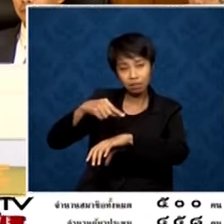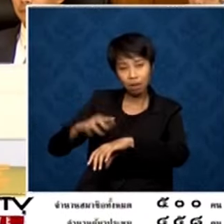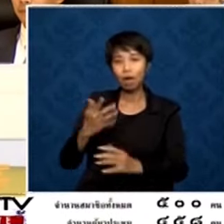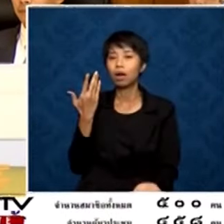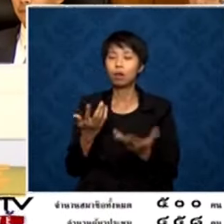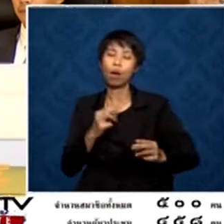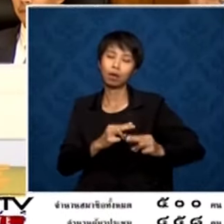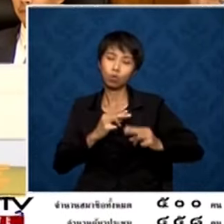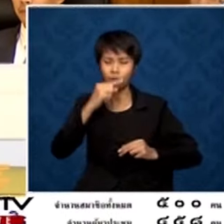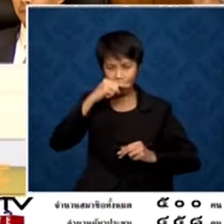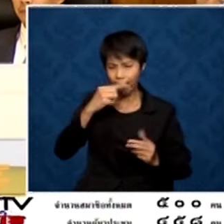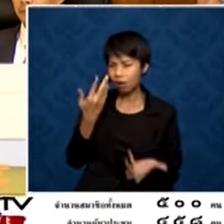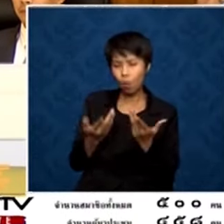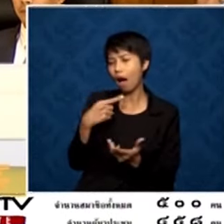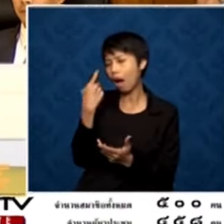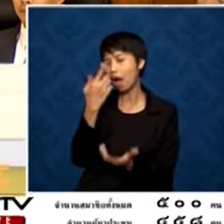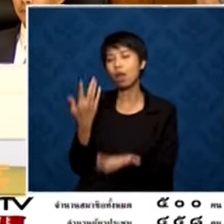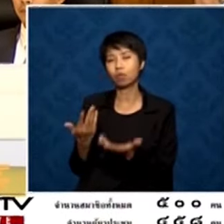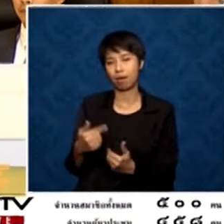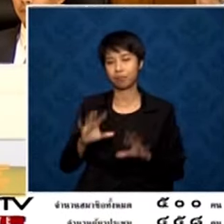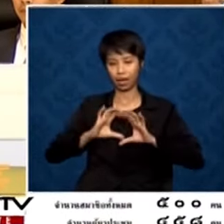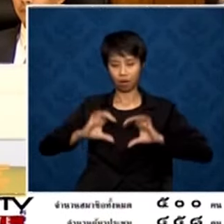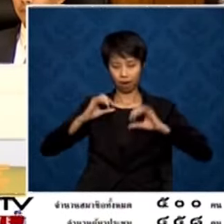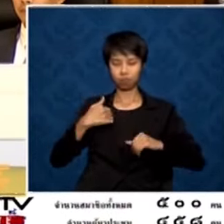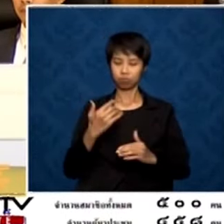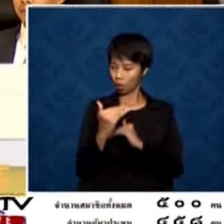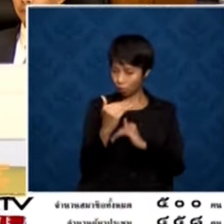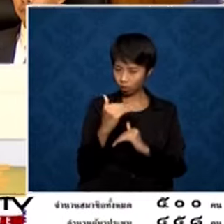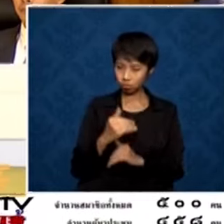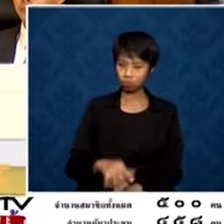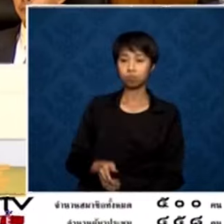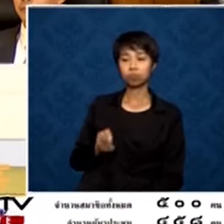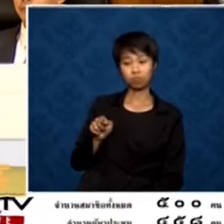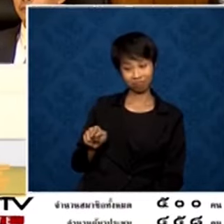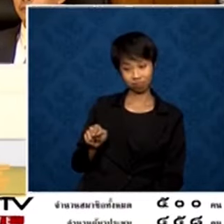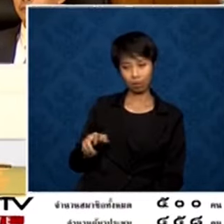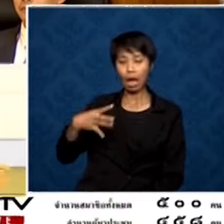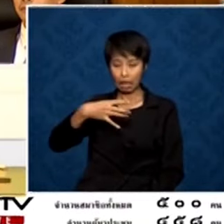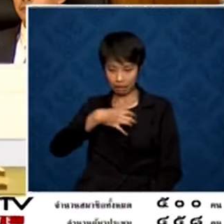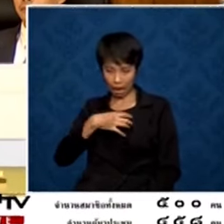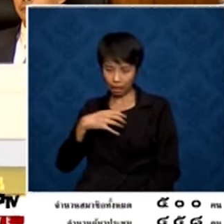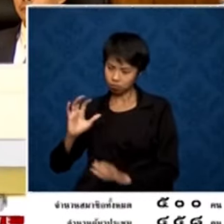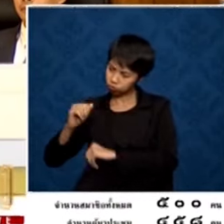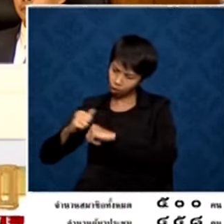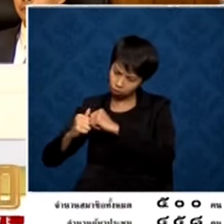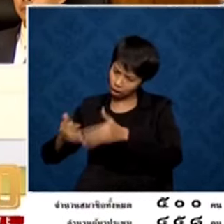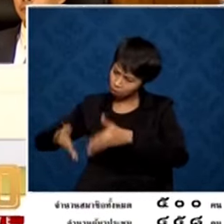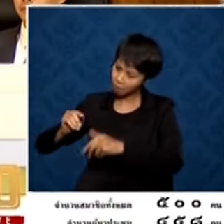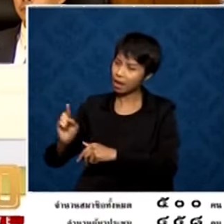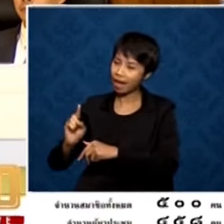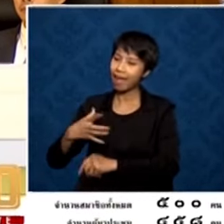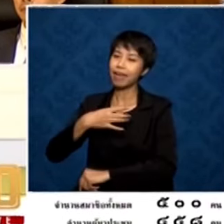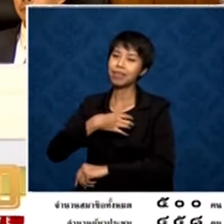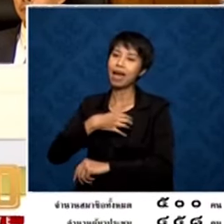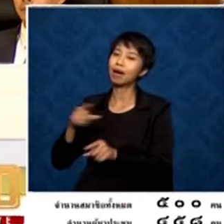คุณจุลพันธ์ชี้แจงจำเป็นต้องมีกฎหมายเป็นกุญแจหลักข้อต่อมารูปแบบของธุรกิจ